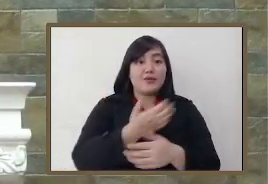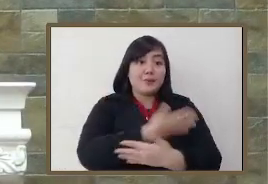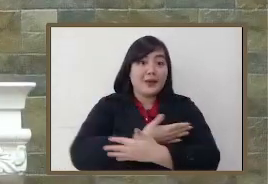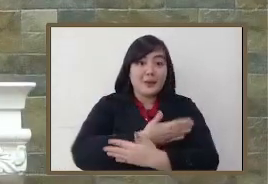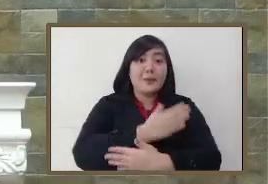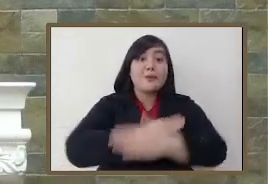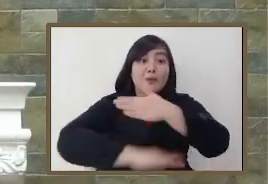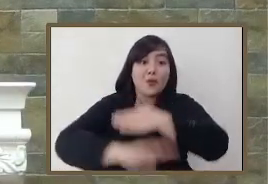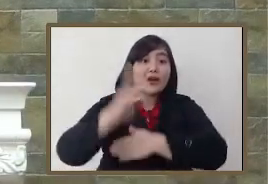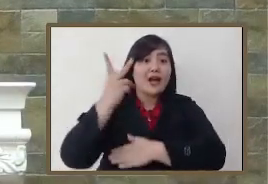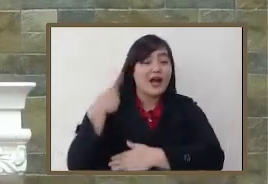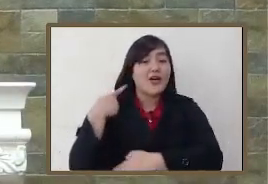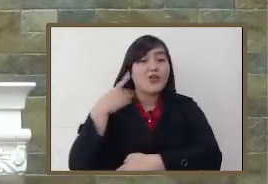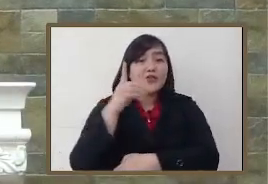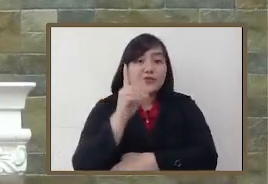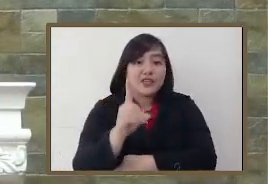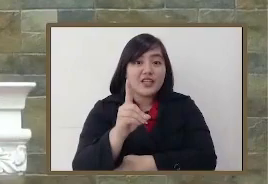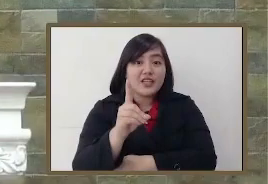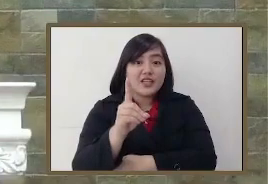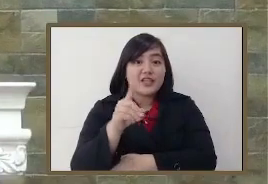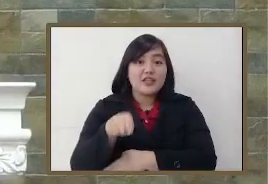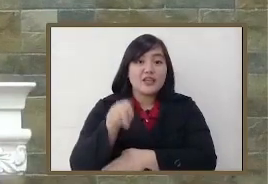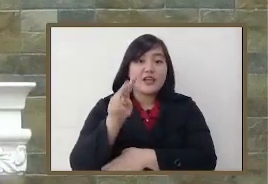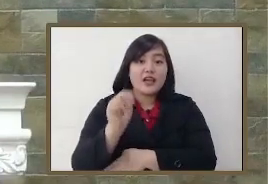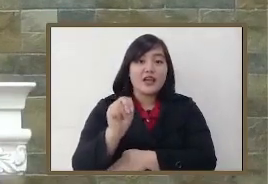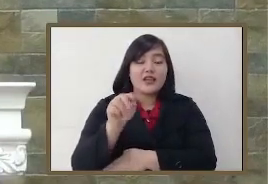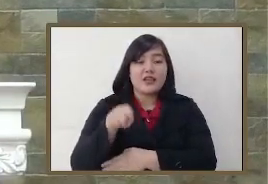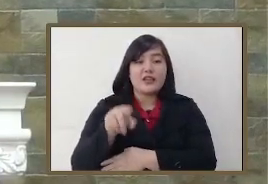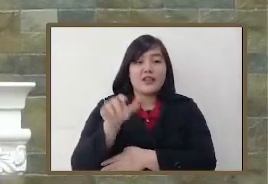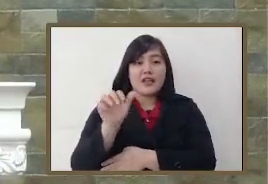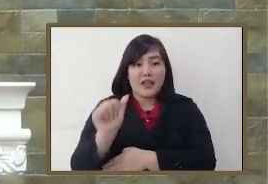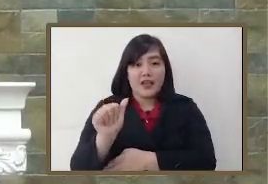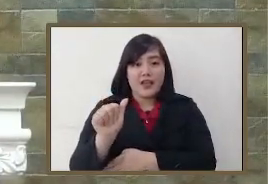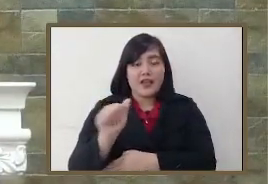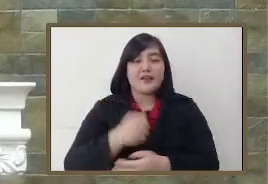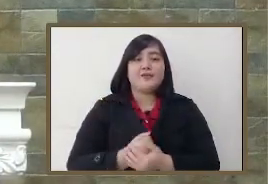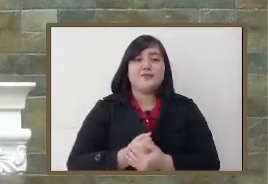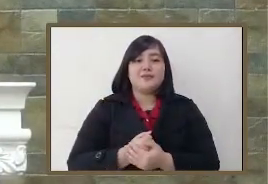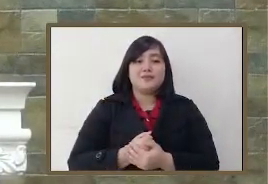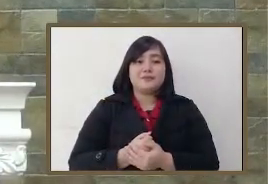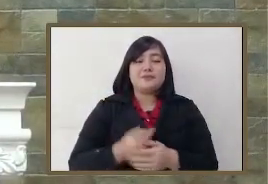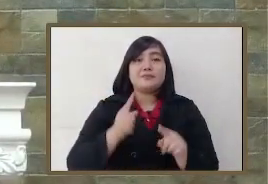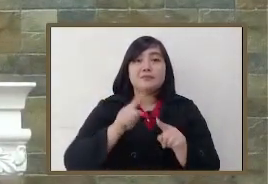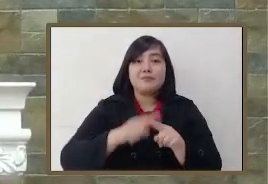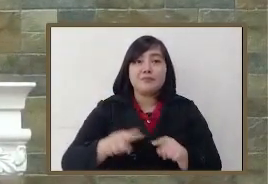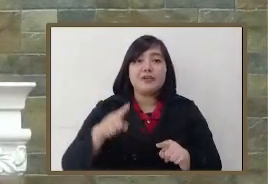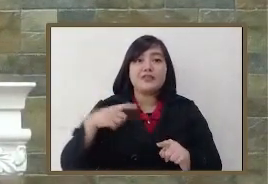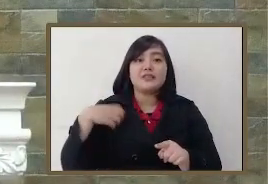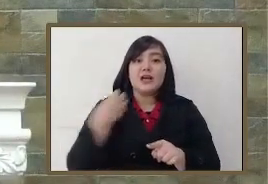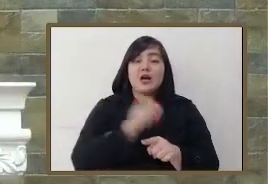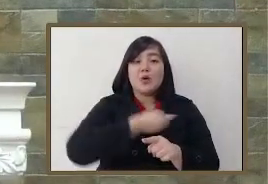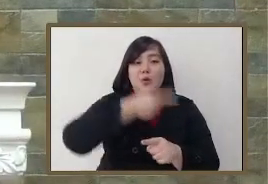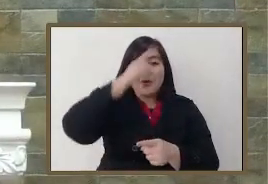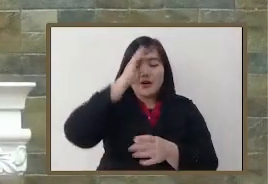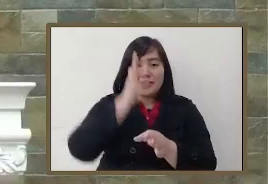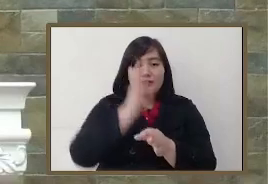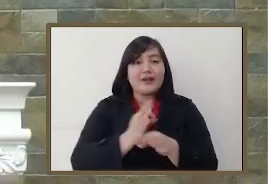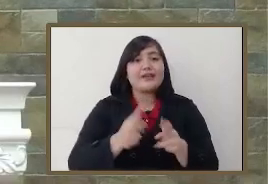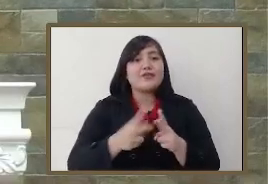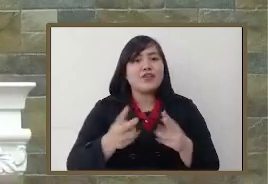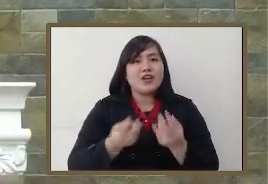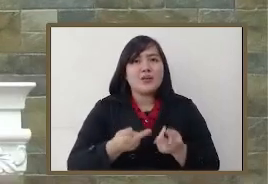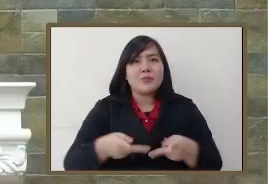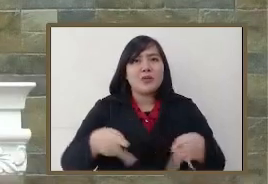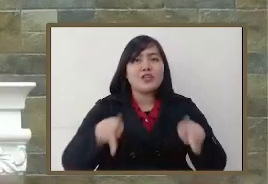Bilang tao, may DNA tayo, kapatid. Pero ang ating pananampalataya ay napaka-precious. Ang